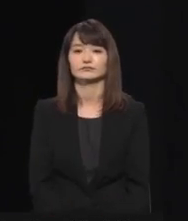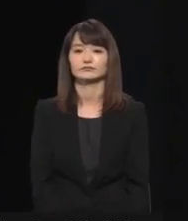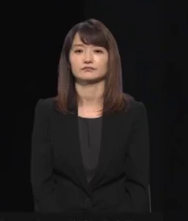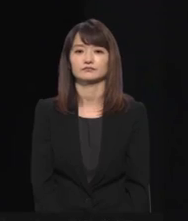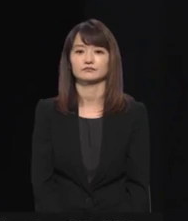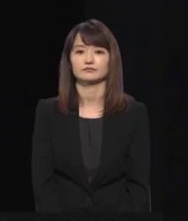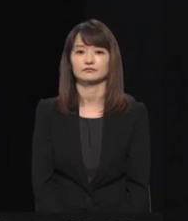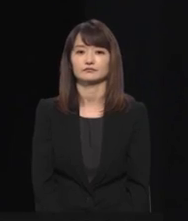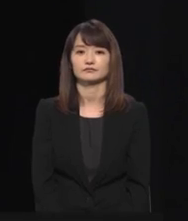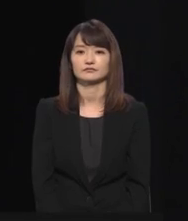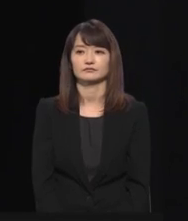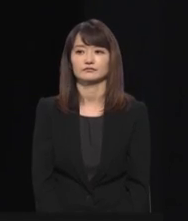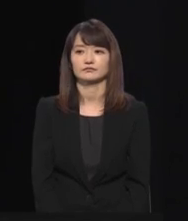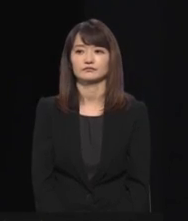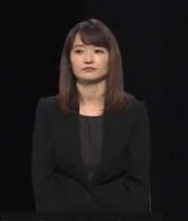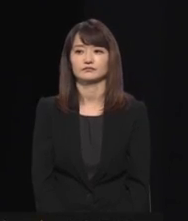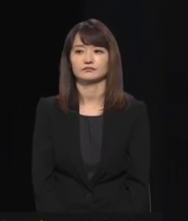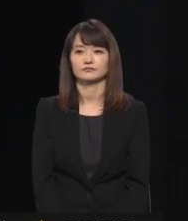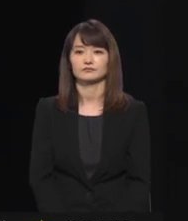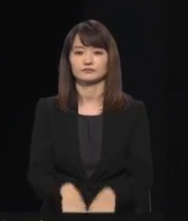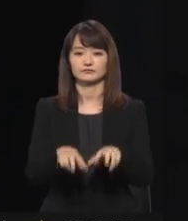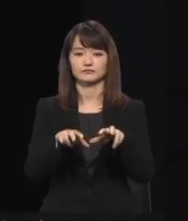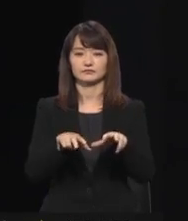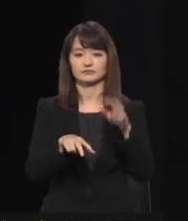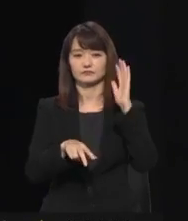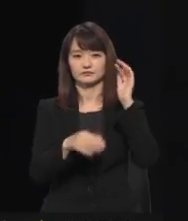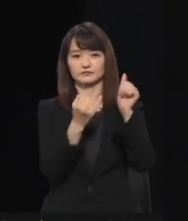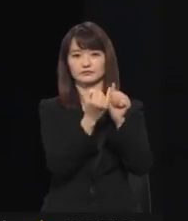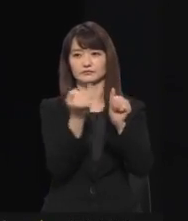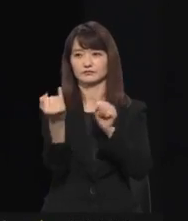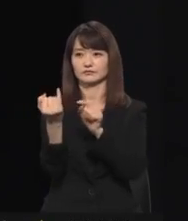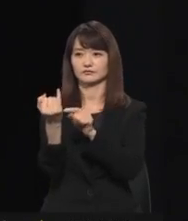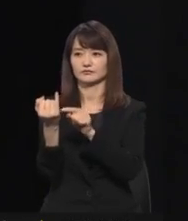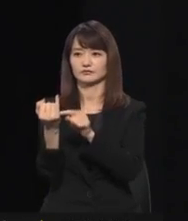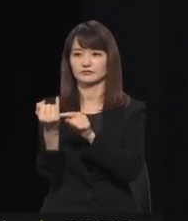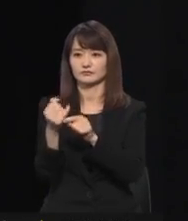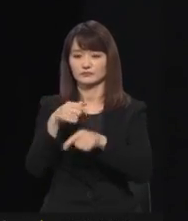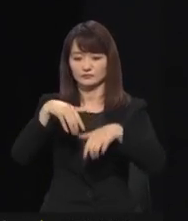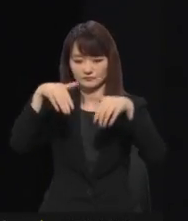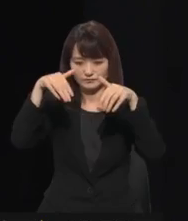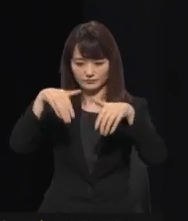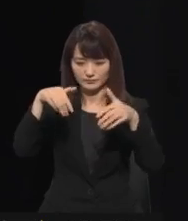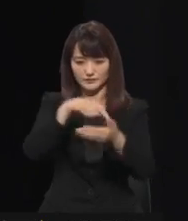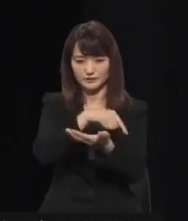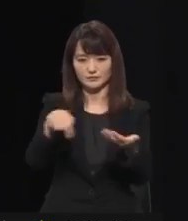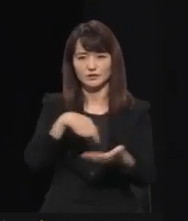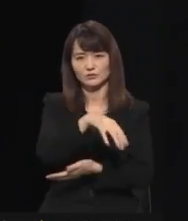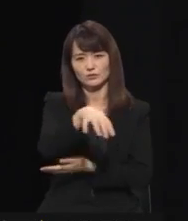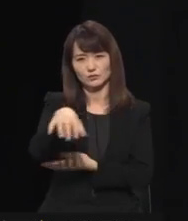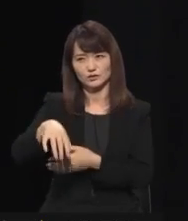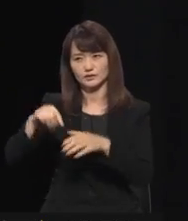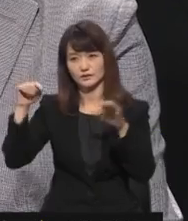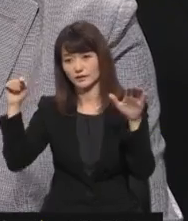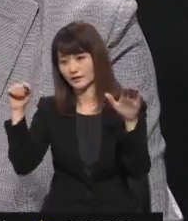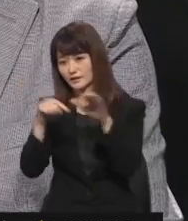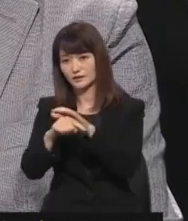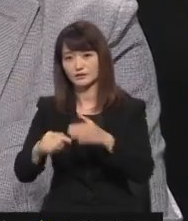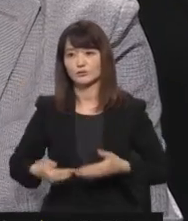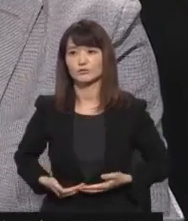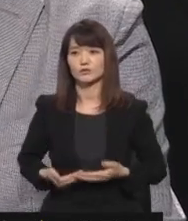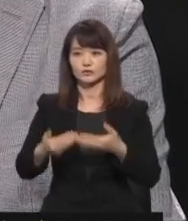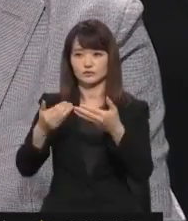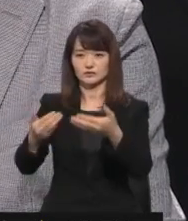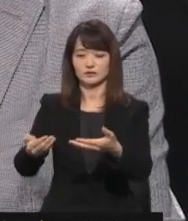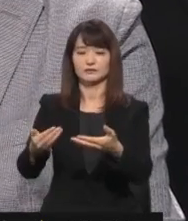지금 여러군대 김근희 여사는 수애의 현재 안가서 봉사하고 계시다면 서요 팬카페에서 는 일정 일정 공개 하고 뭐 이러고 있는데